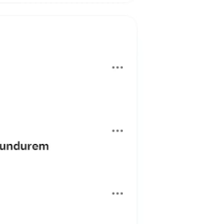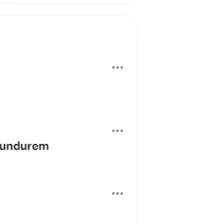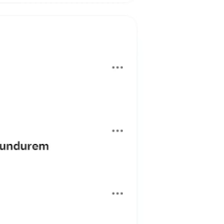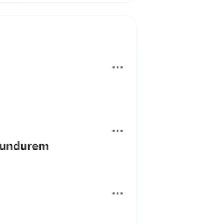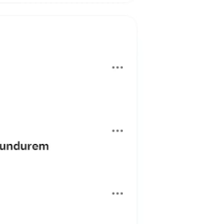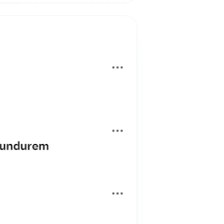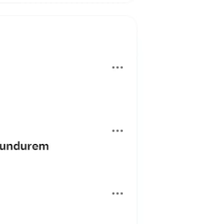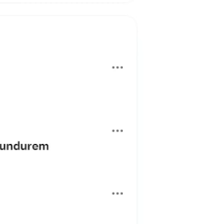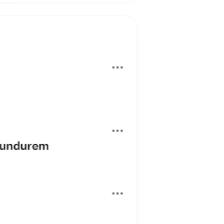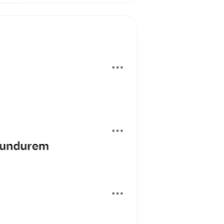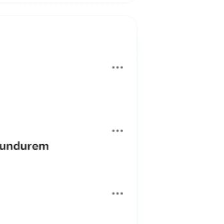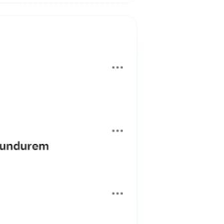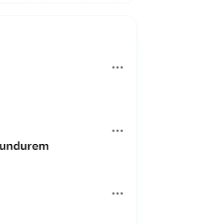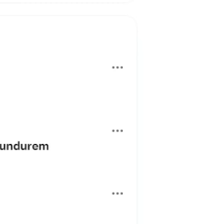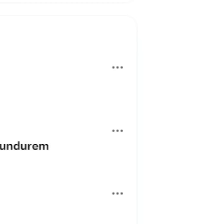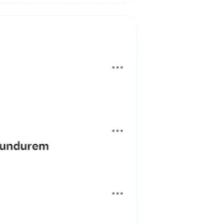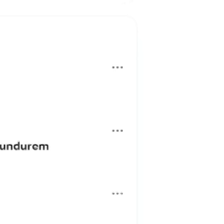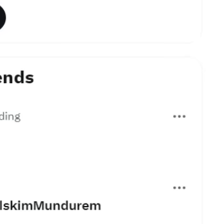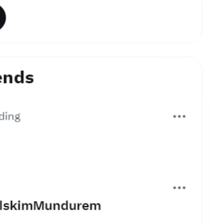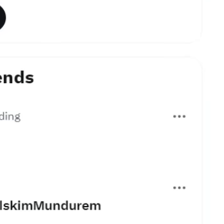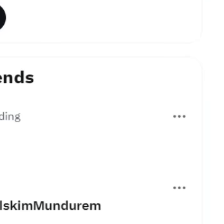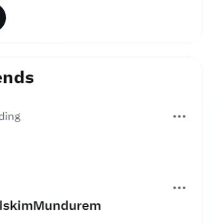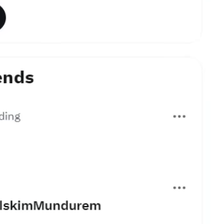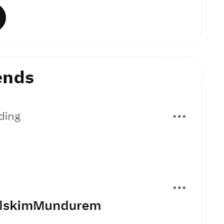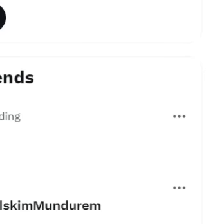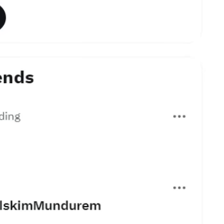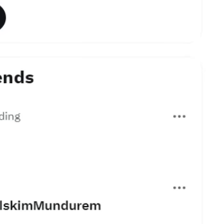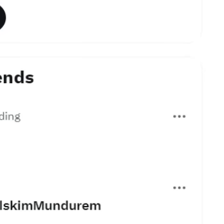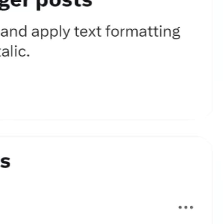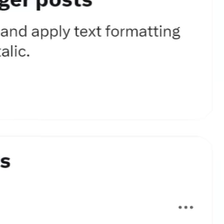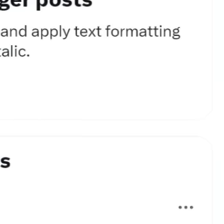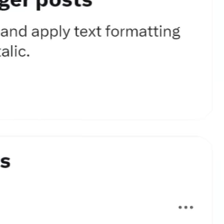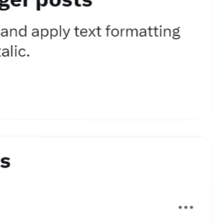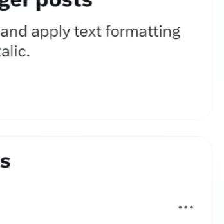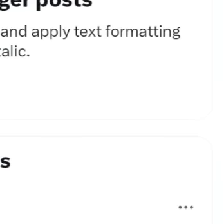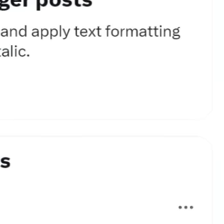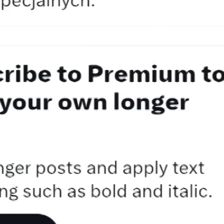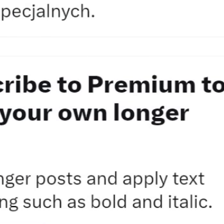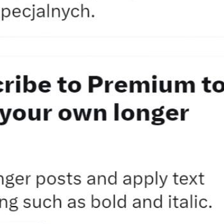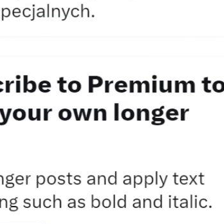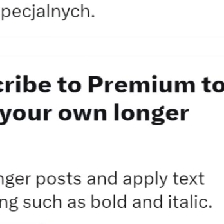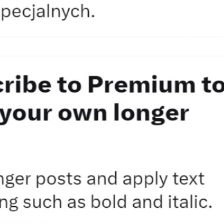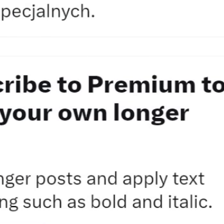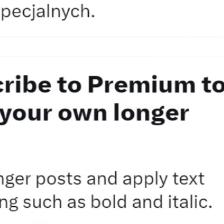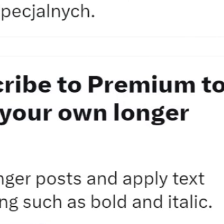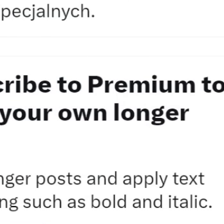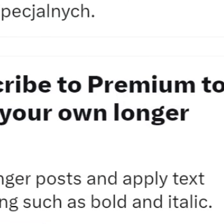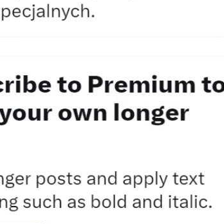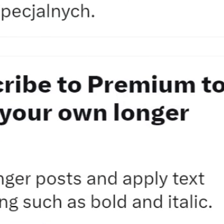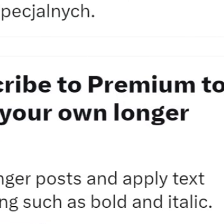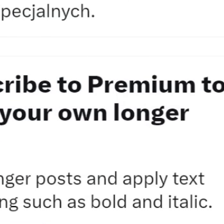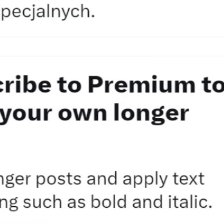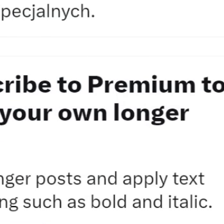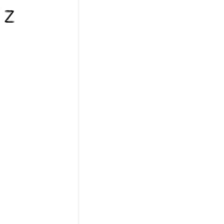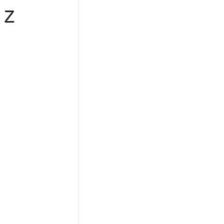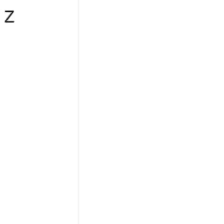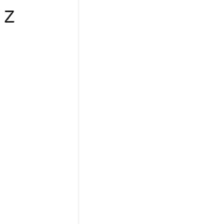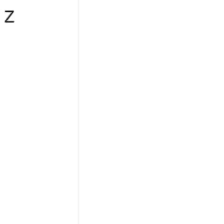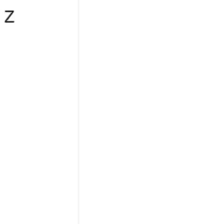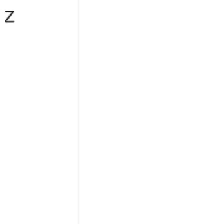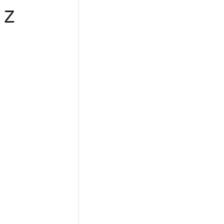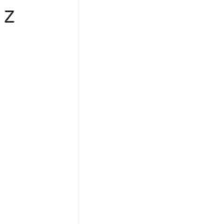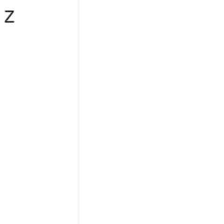Ten żołnierz znajdował się w stanie śmierci klinicznej i próbowano tą informację ogłosić po wyborach. Tylko już się nie dało, bo zbyt wiele osób zaczęło o to pytać,